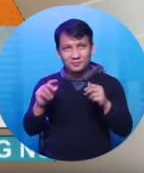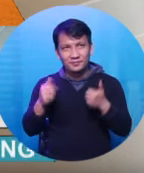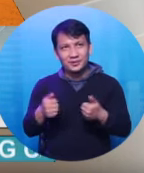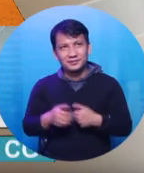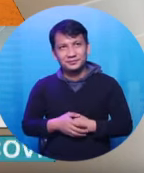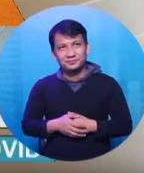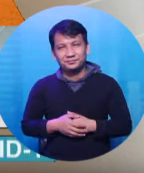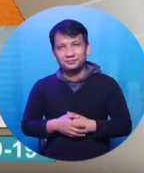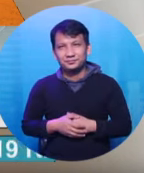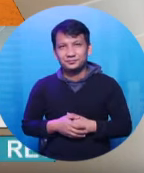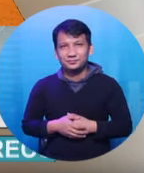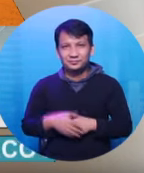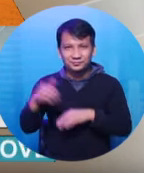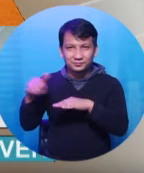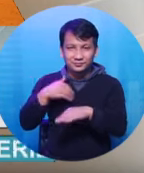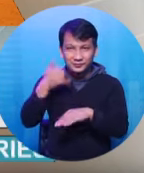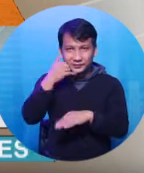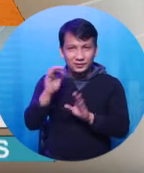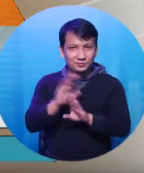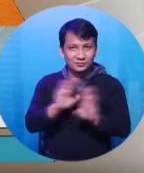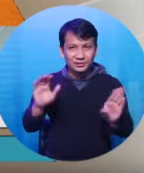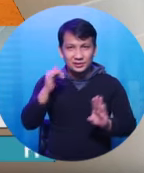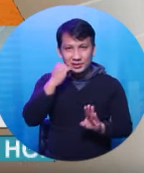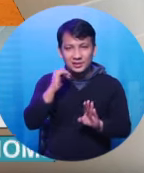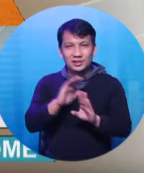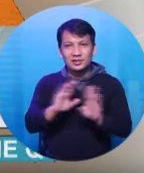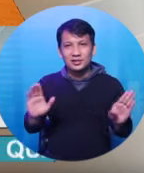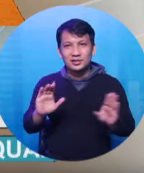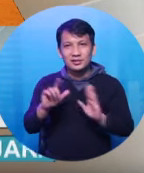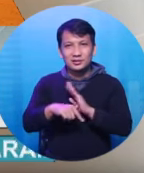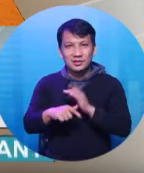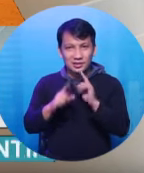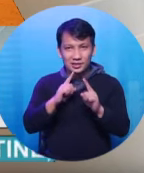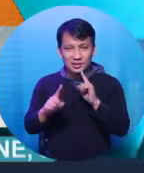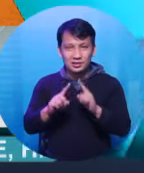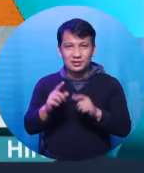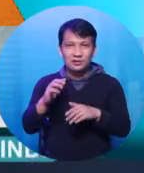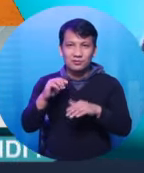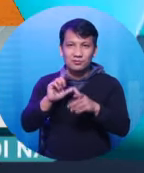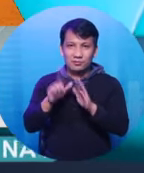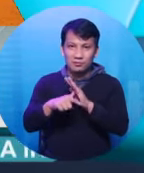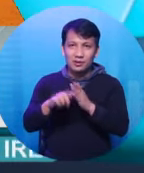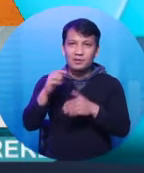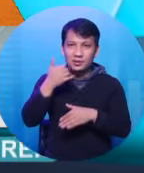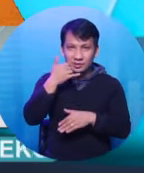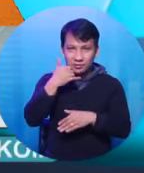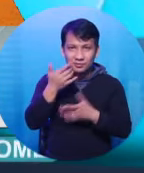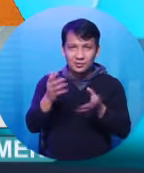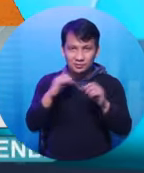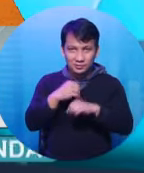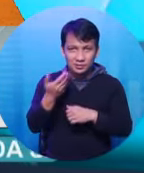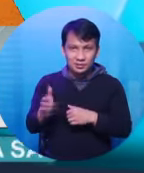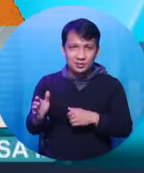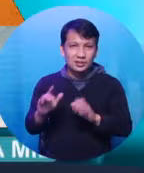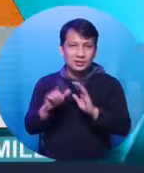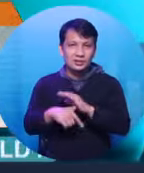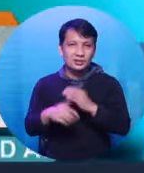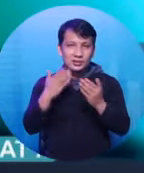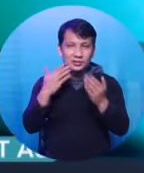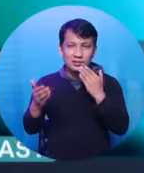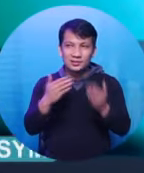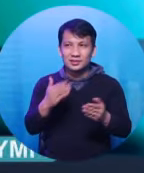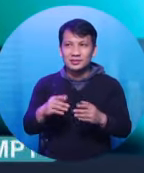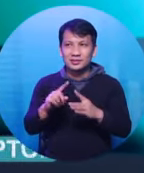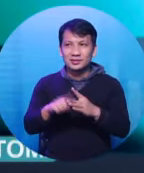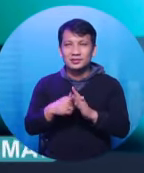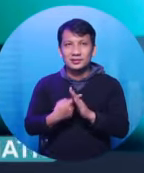po. Tatawagan po namin kayo. Huwag niyo ibababa ang telepono. O may kakausap sa inyo o tatawagan namin kayo later after the show. Okay? Thank you po sa inyo dalawa. Pero ikaw